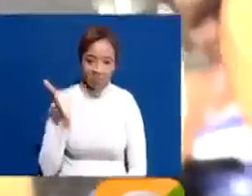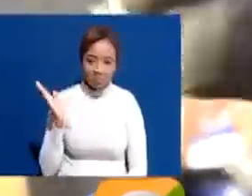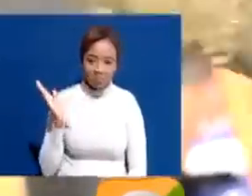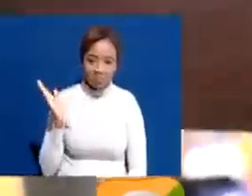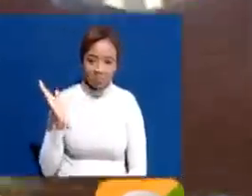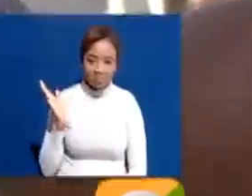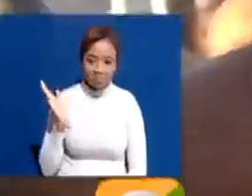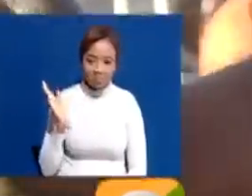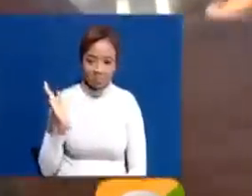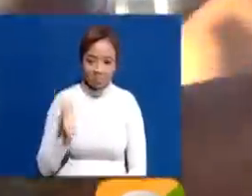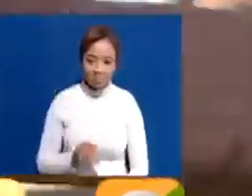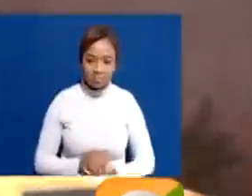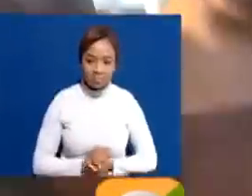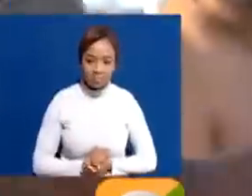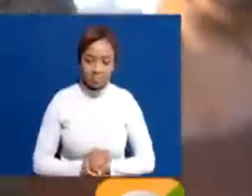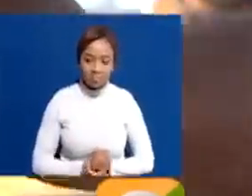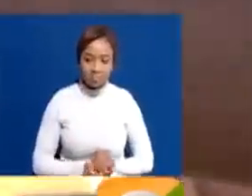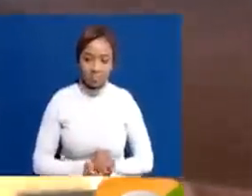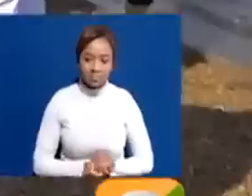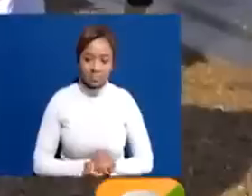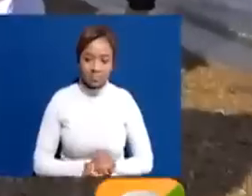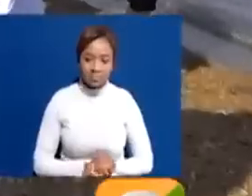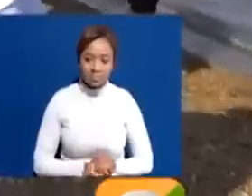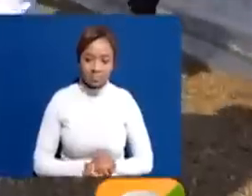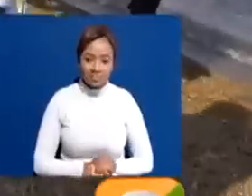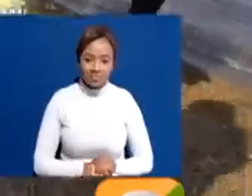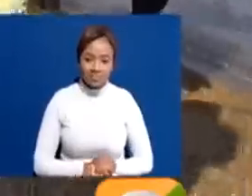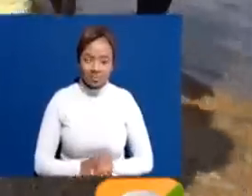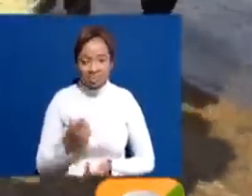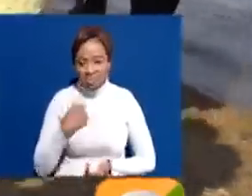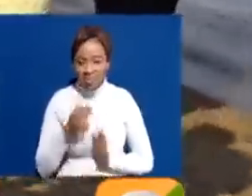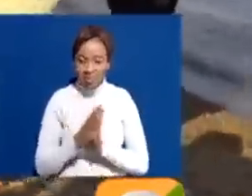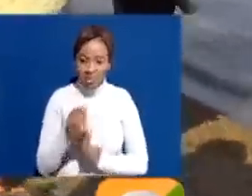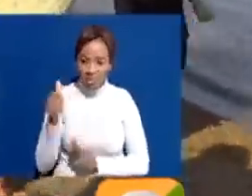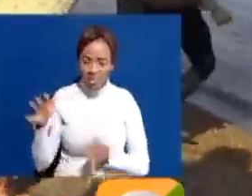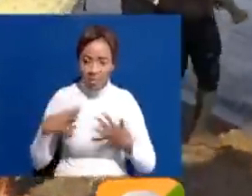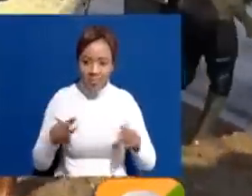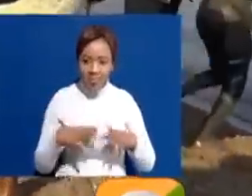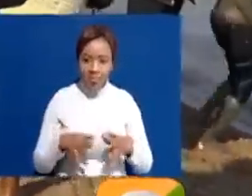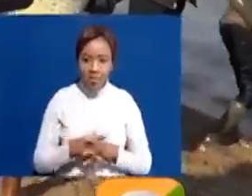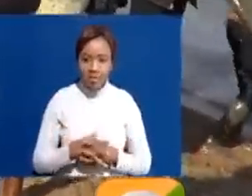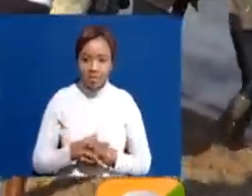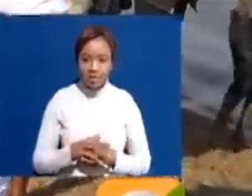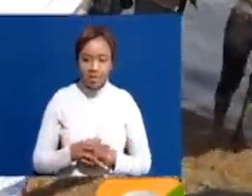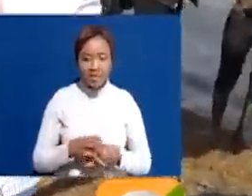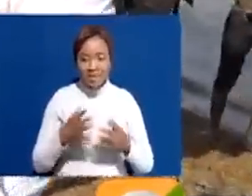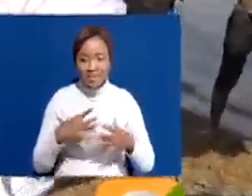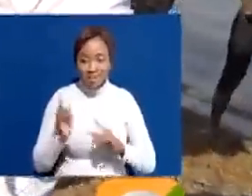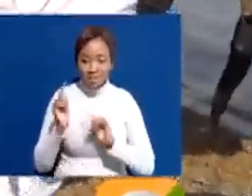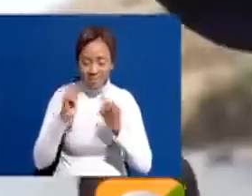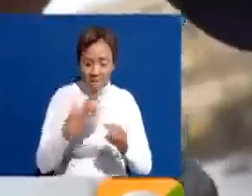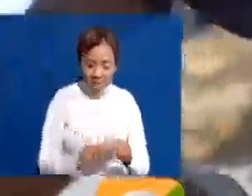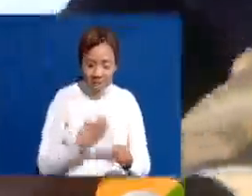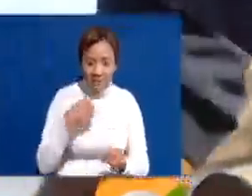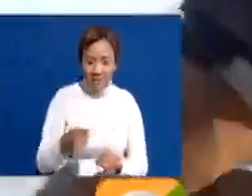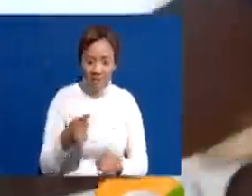burning sensation in your face and everywhere? Ilikuwa ni fursa nzuri sana kwangu na wenzangu, kama ilivyo desturi ya watalii wanaozuru